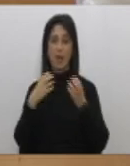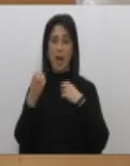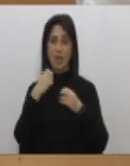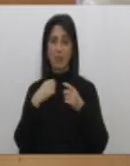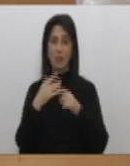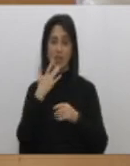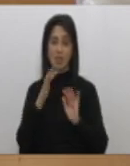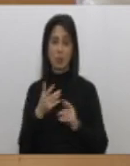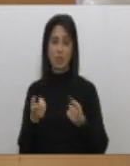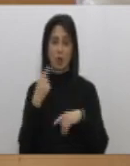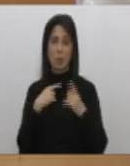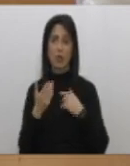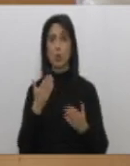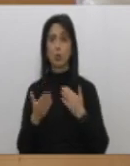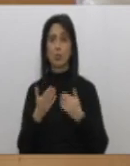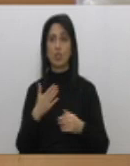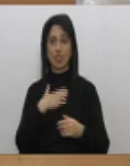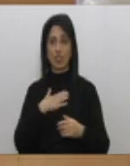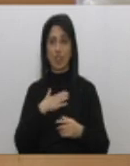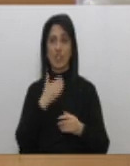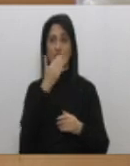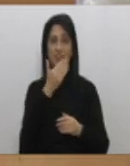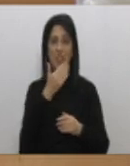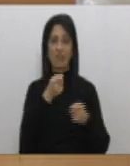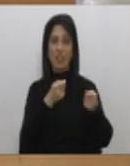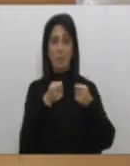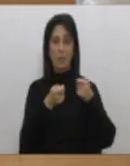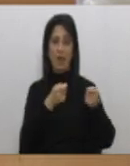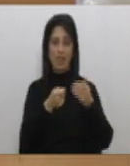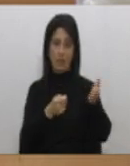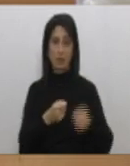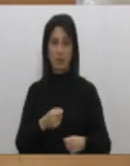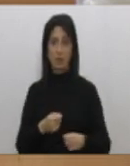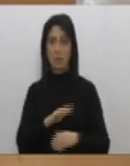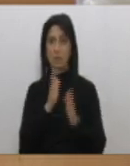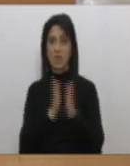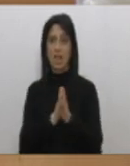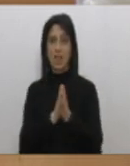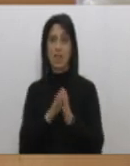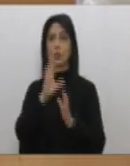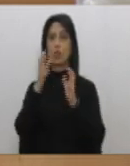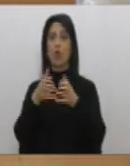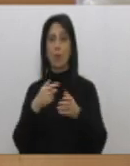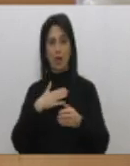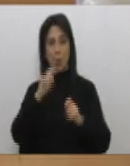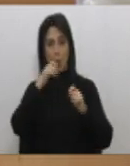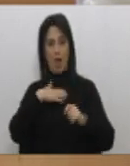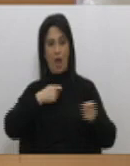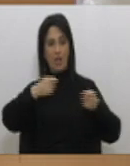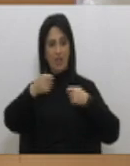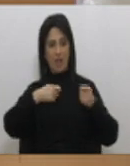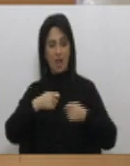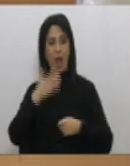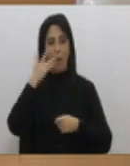იმას, აქვია ნაციონალურ მოძრაობას და თურმე ჩვენ თქვენ გმართავთ. ვინაიდან თემ სოფლიოს მართავთ, ხო, უკრაინას ჩვენ მართავთ, ამერიკის